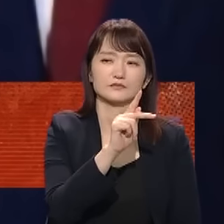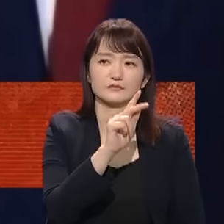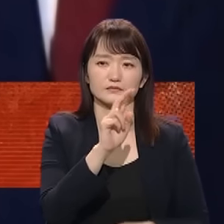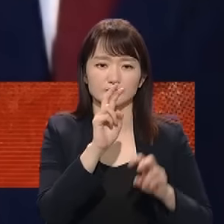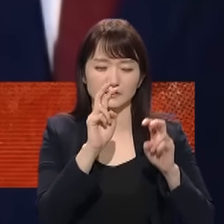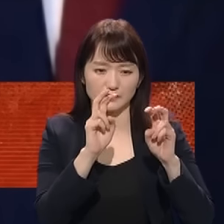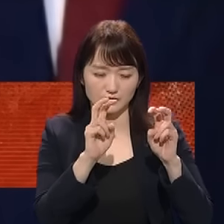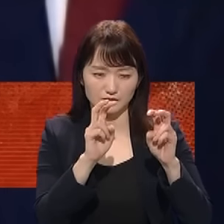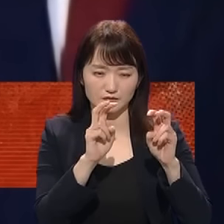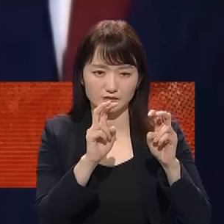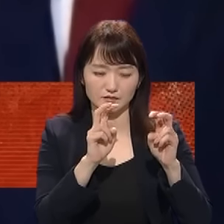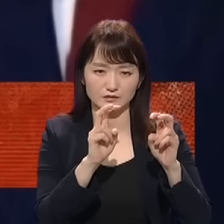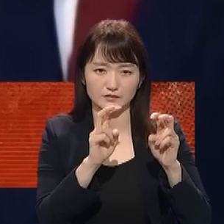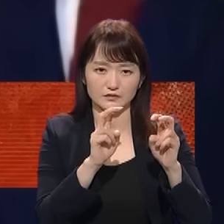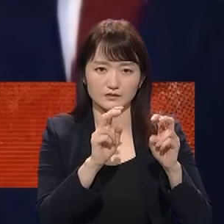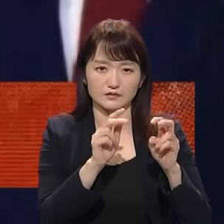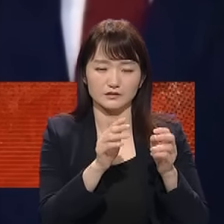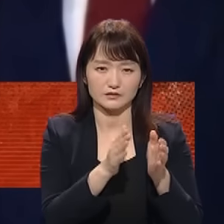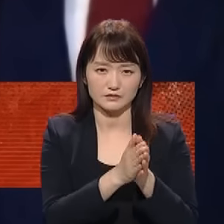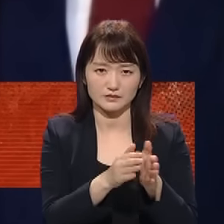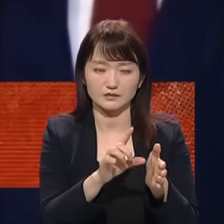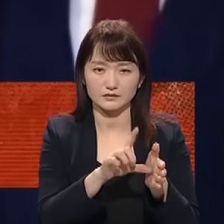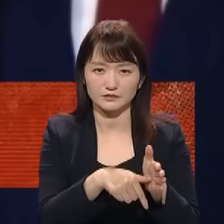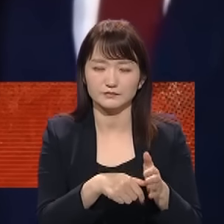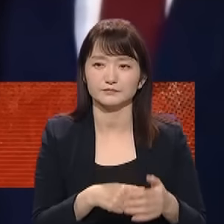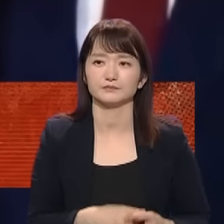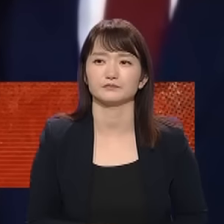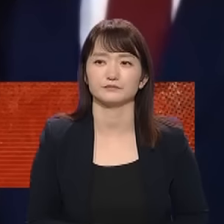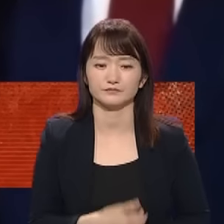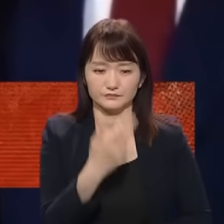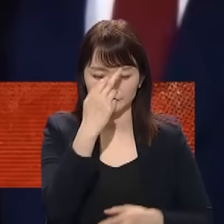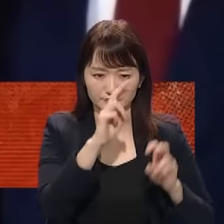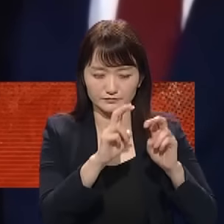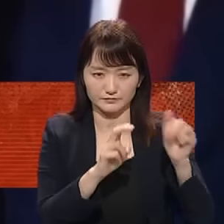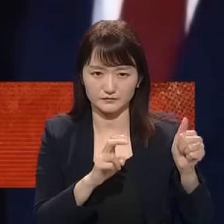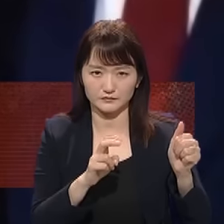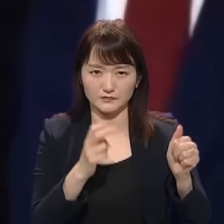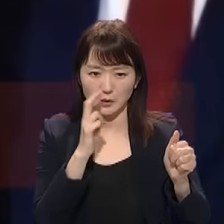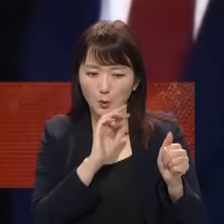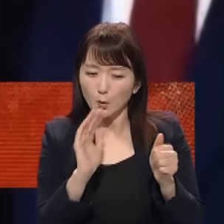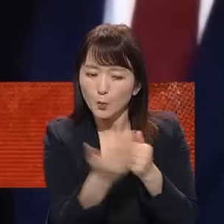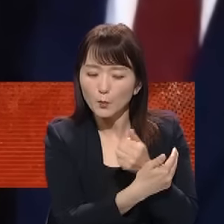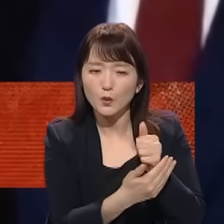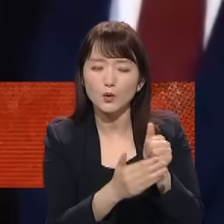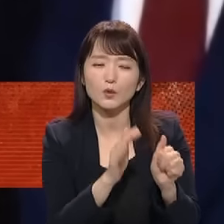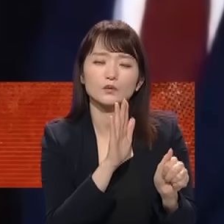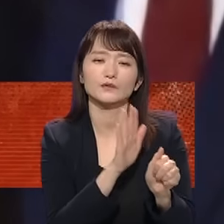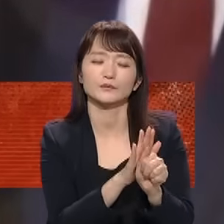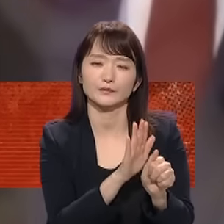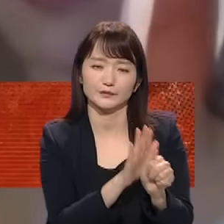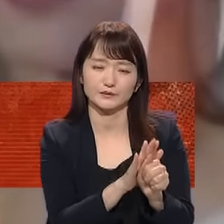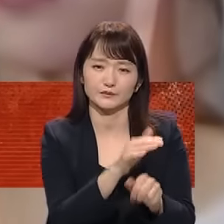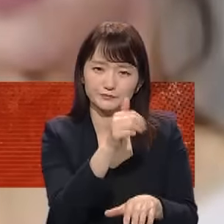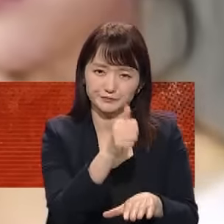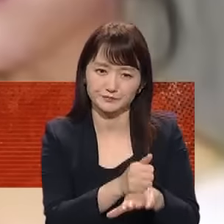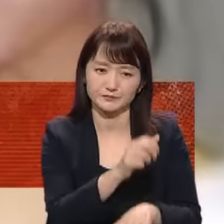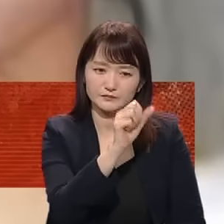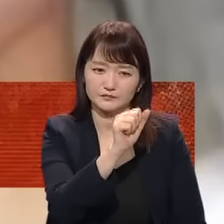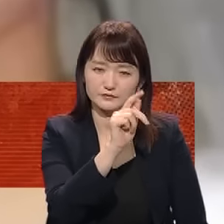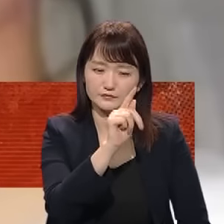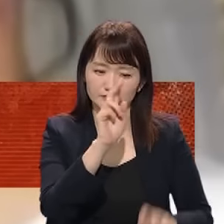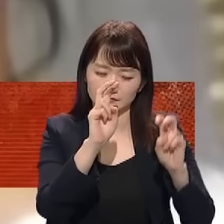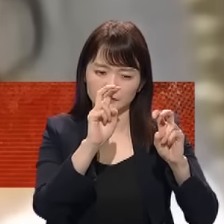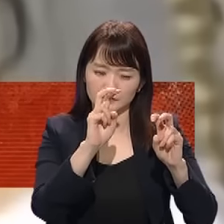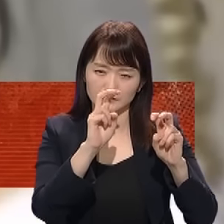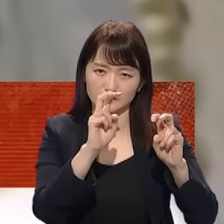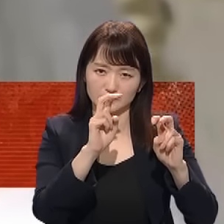당시 노 전 대통령이 최 전 회장에게 보호막이나 방패막이 역할을 갖다가 해서 결과적으로 이 SK그룹의